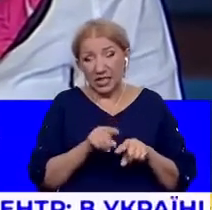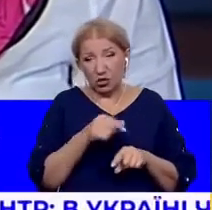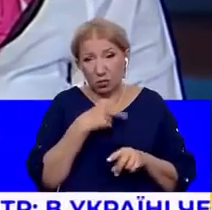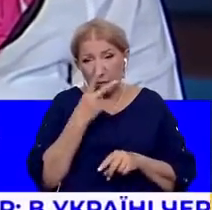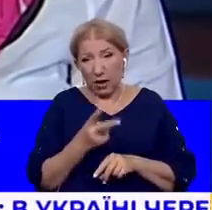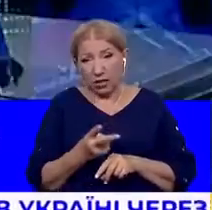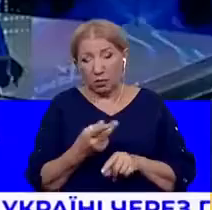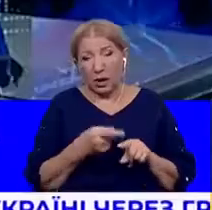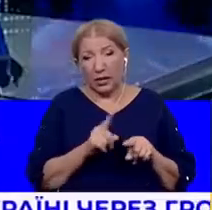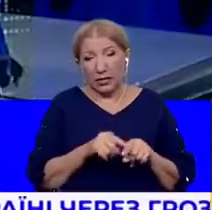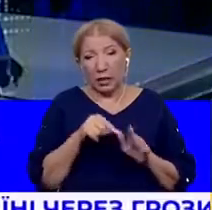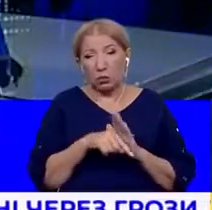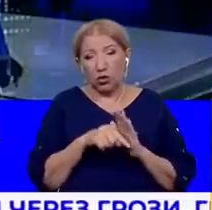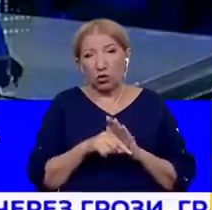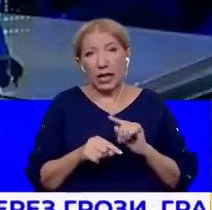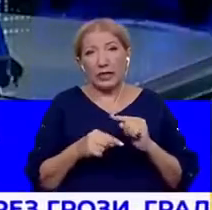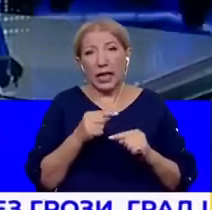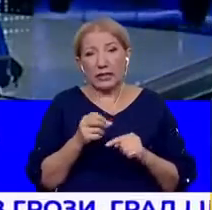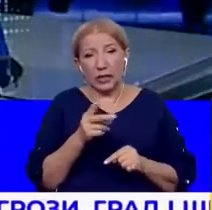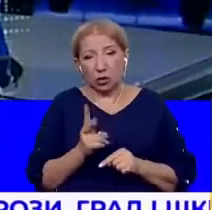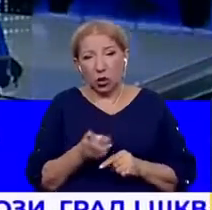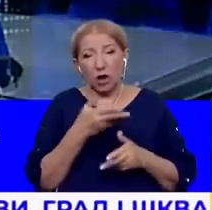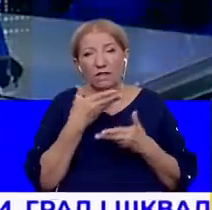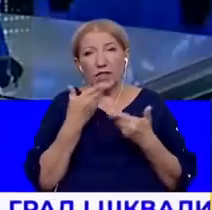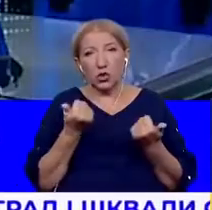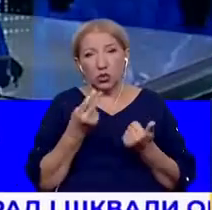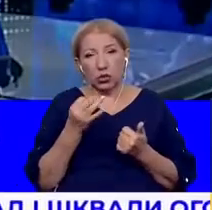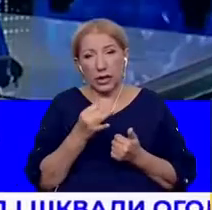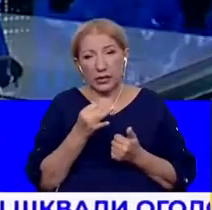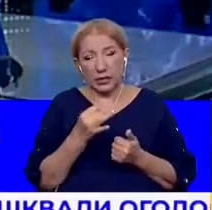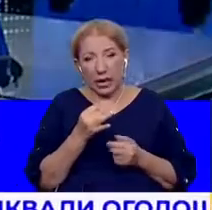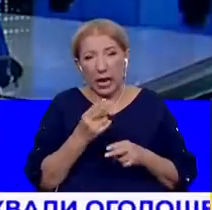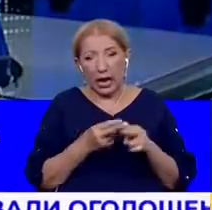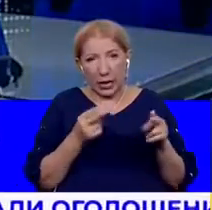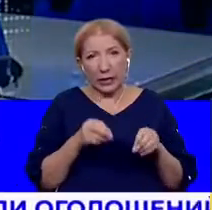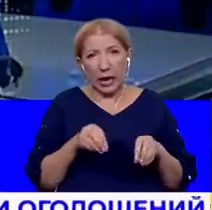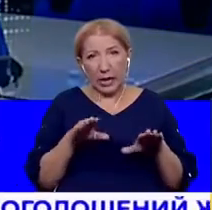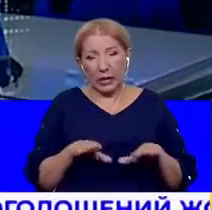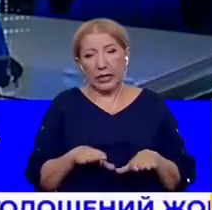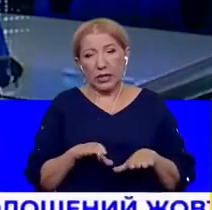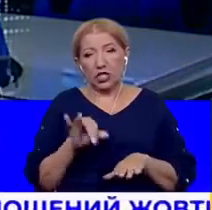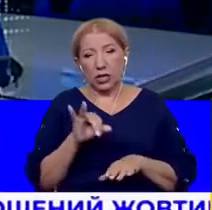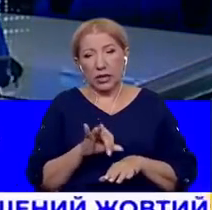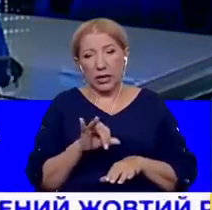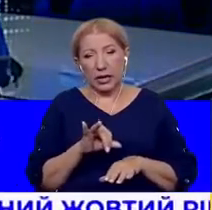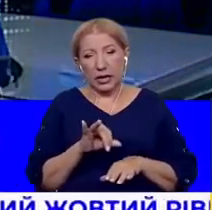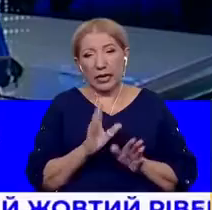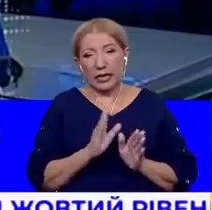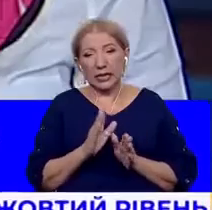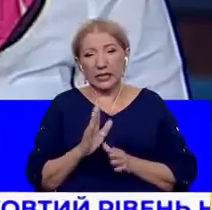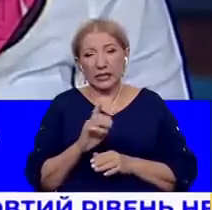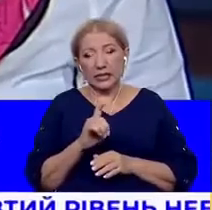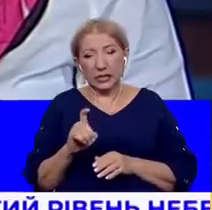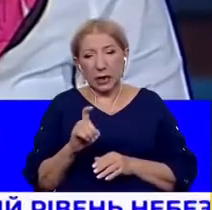зараз бачимо, це, по суті, наслідок відсутності радикальних рішень, да, і